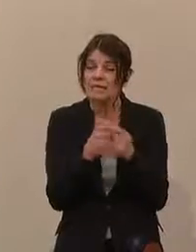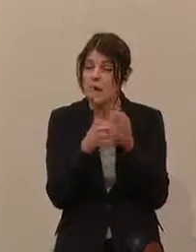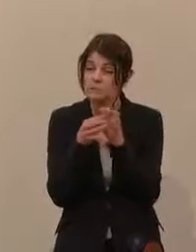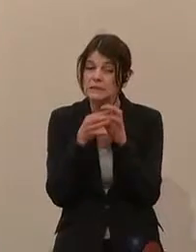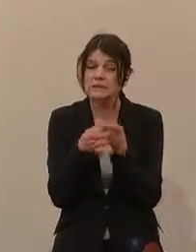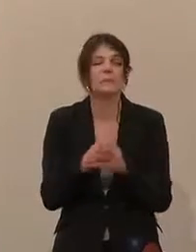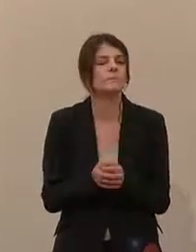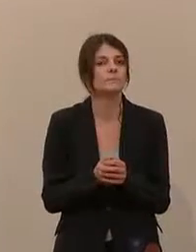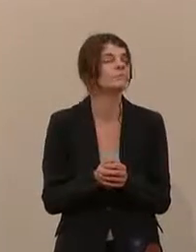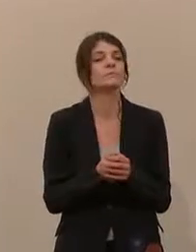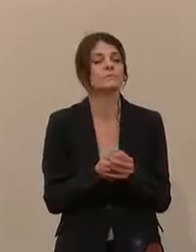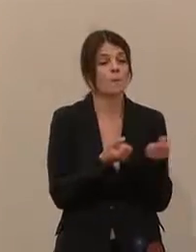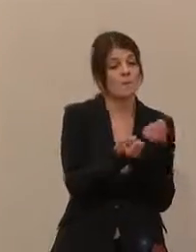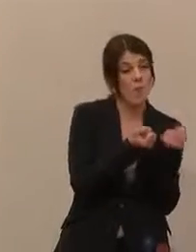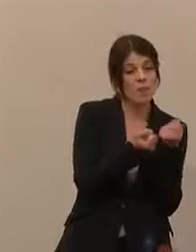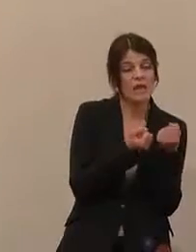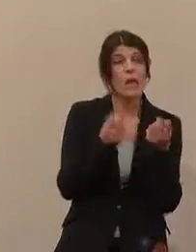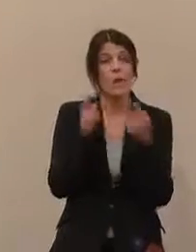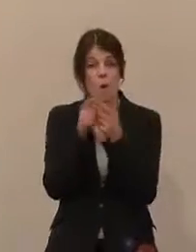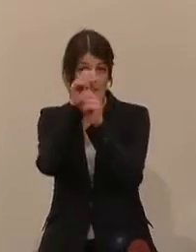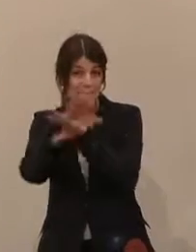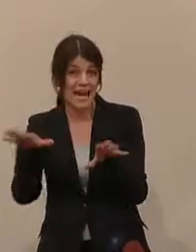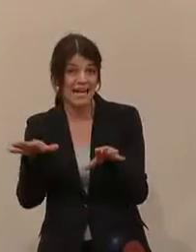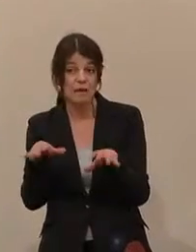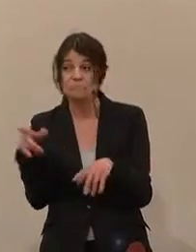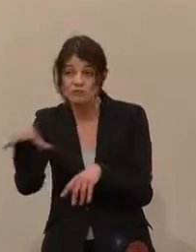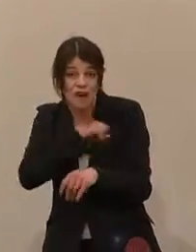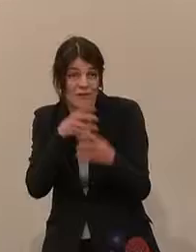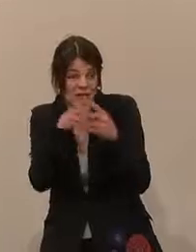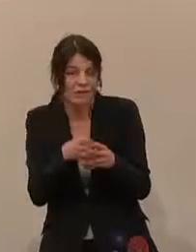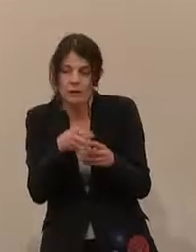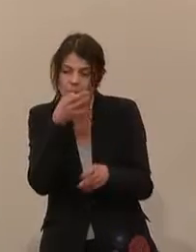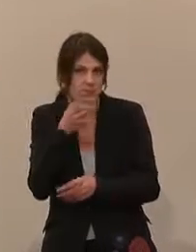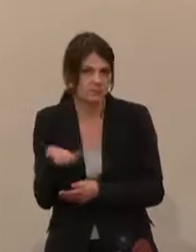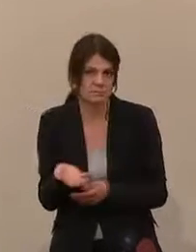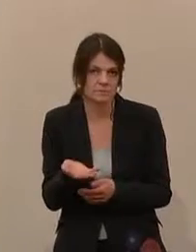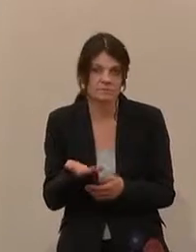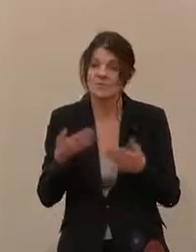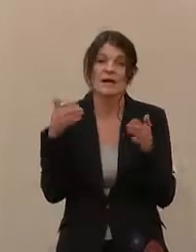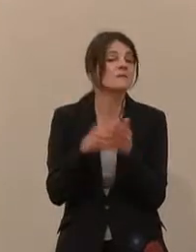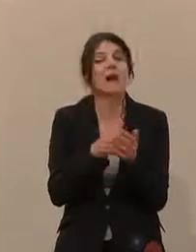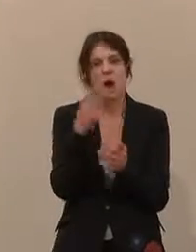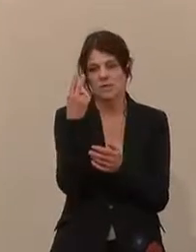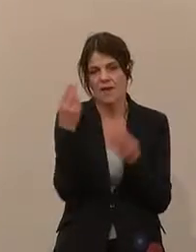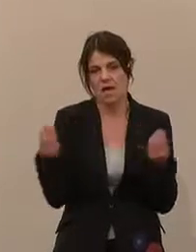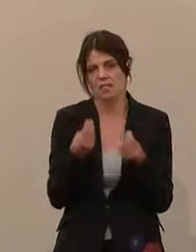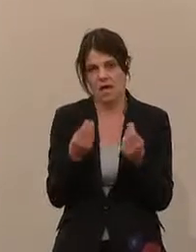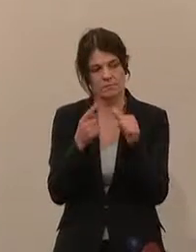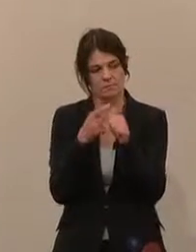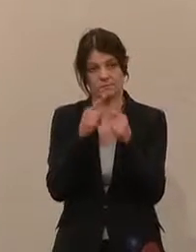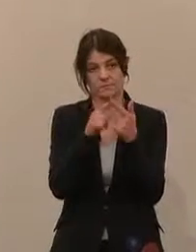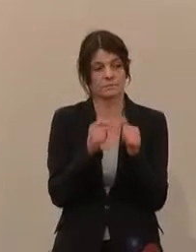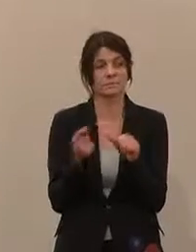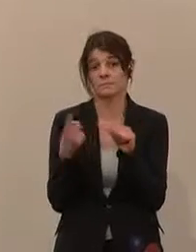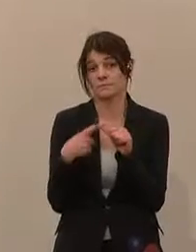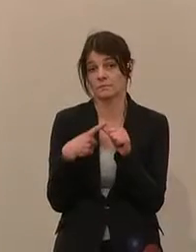Beziehungen zwischen Politik und Medien zu schaffen. Es braucht aber zwei Dinge. Es